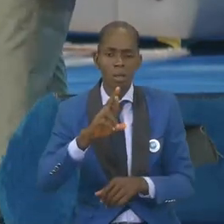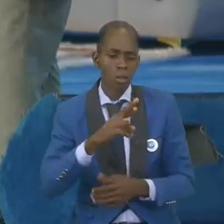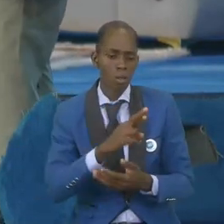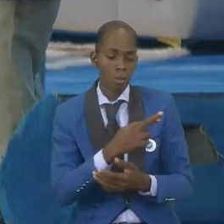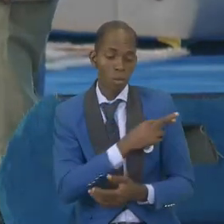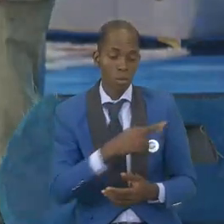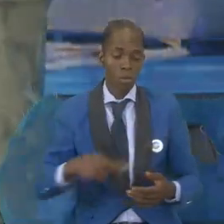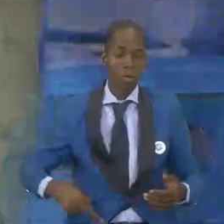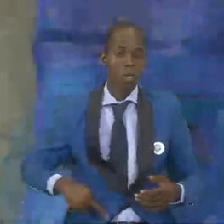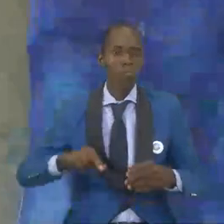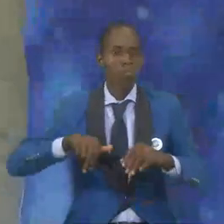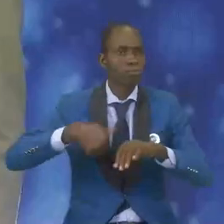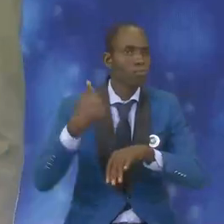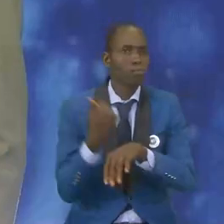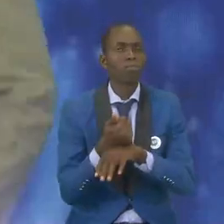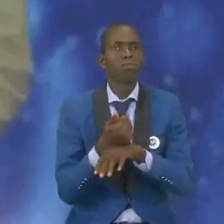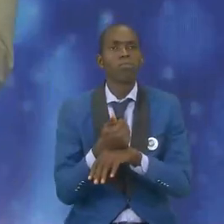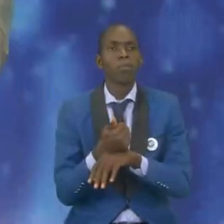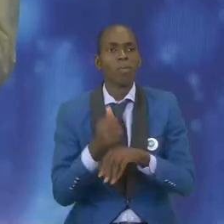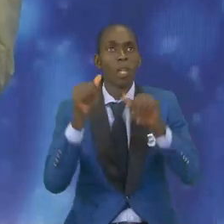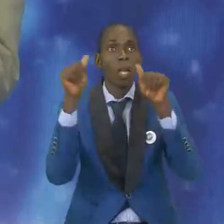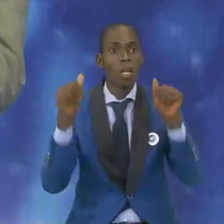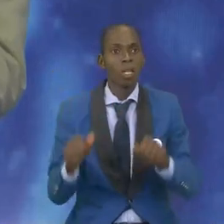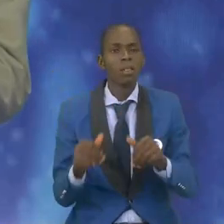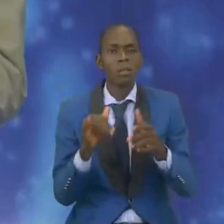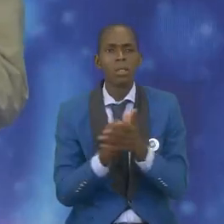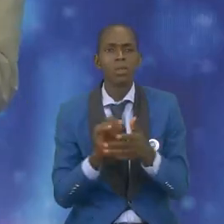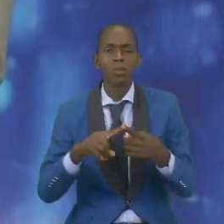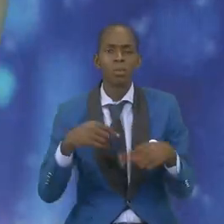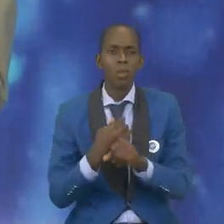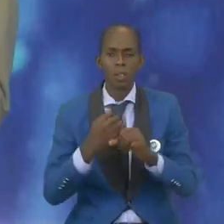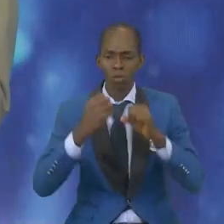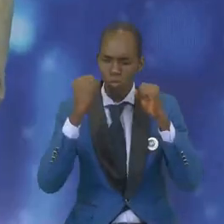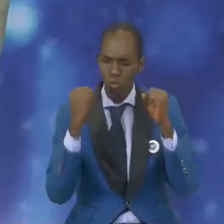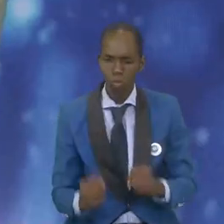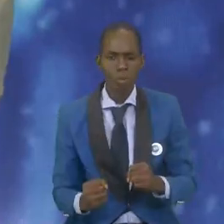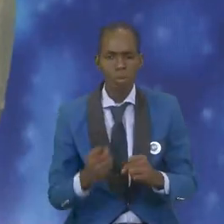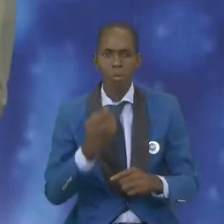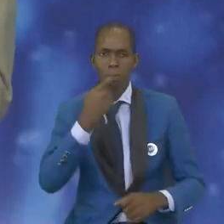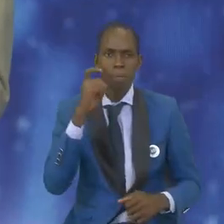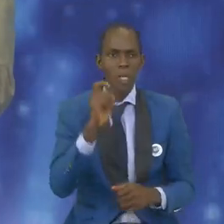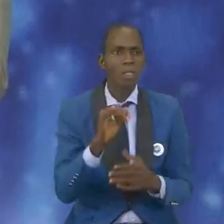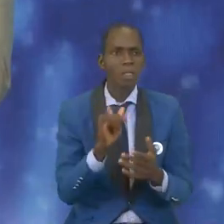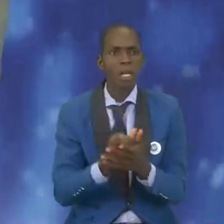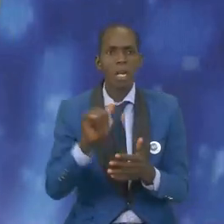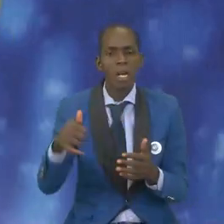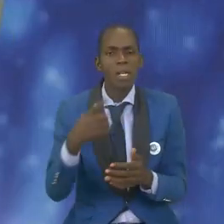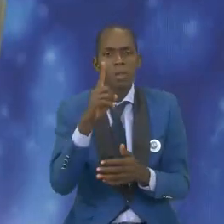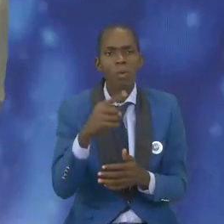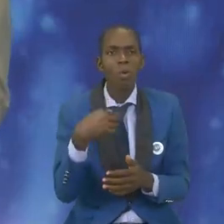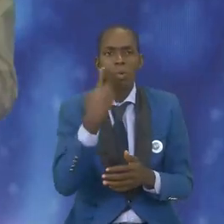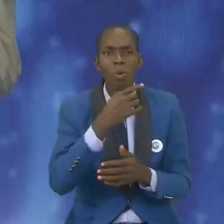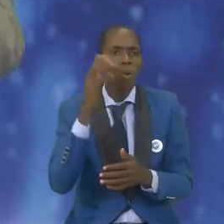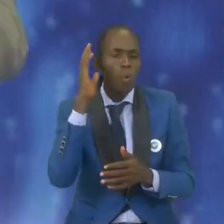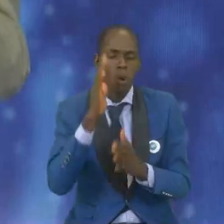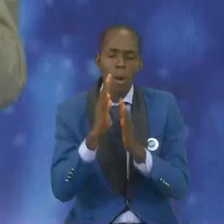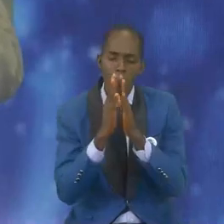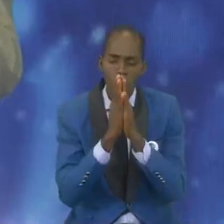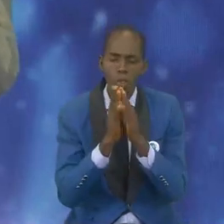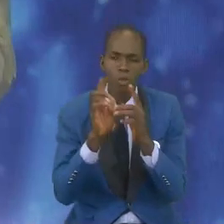un édit royal avec une défense sévère, portant que quiconque